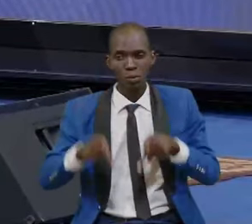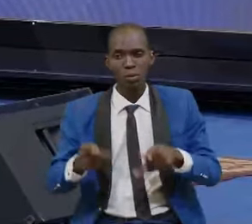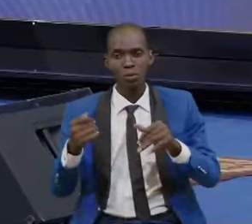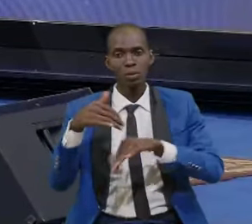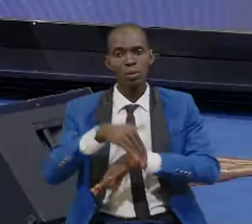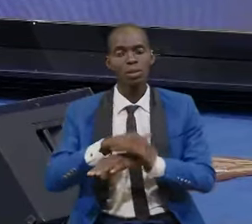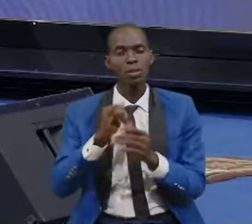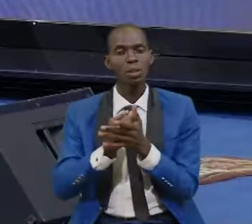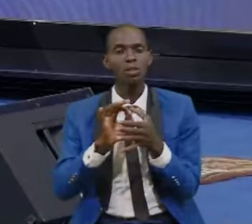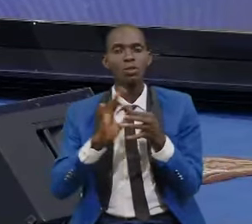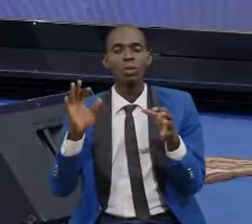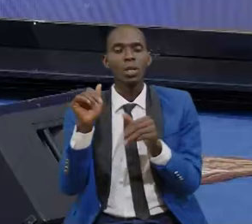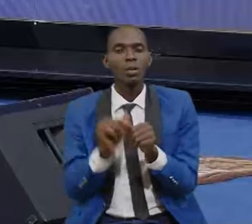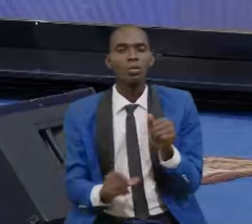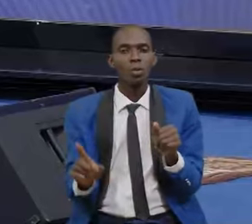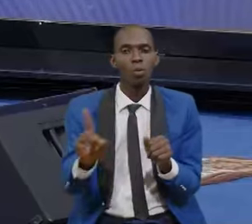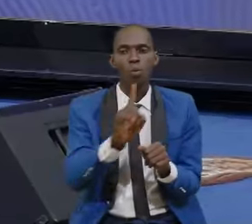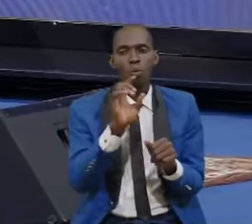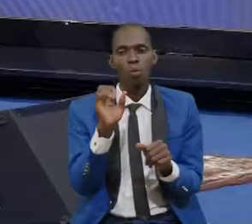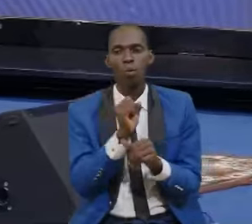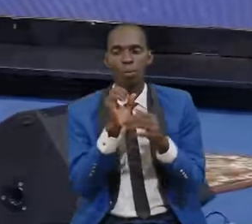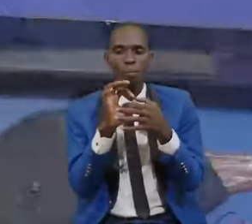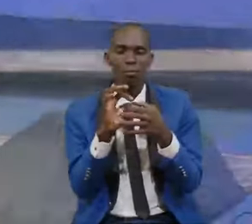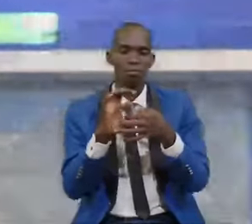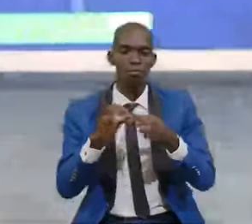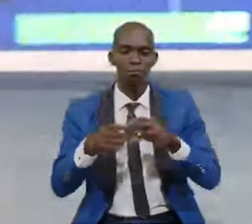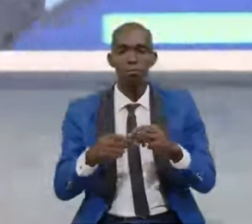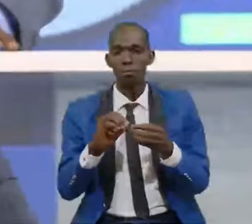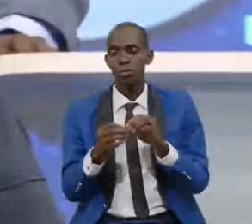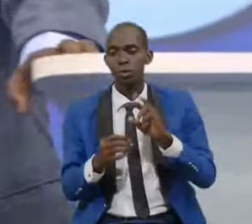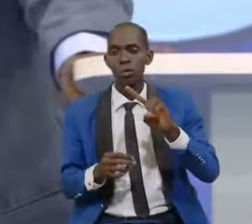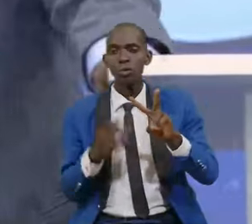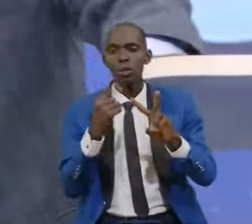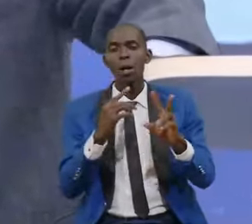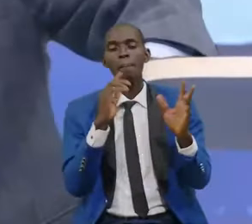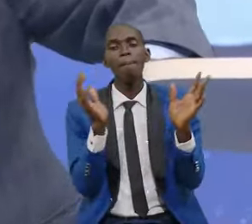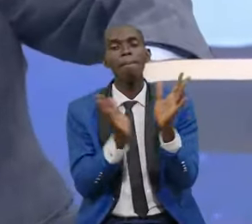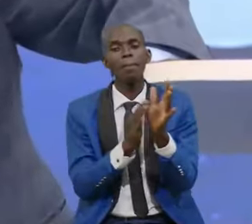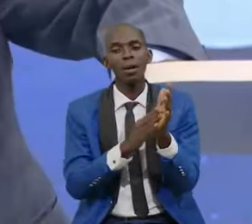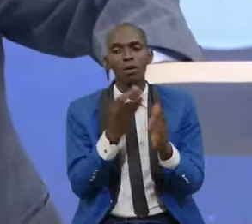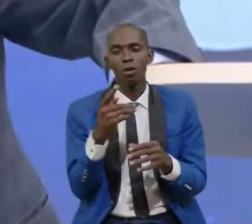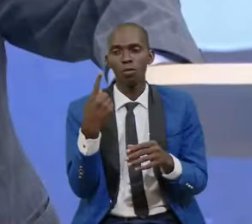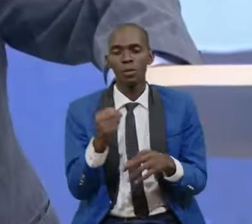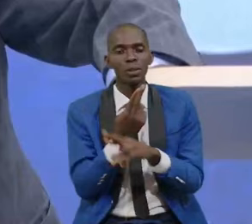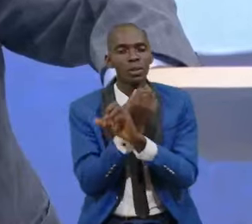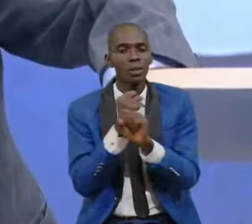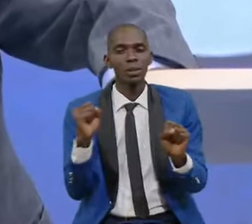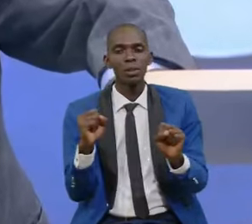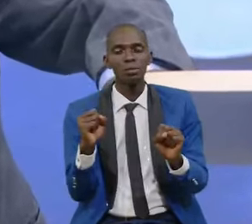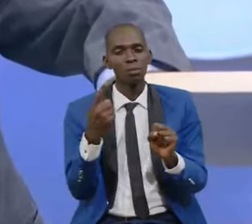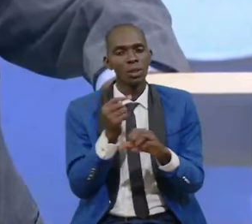délie les liens de tout le monde. Deuxièmement, les louanges des rachetés